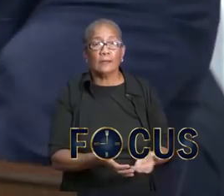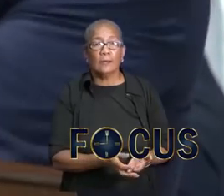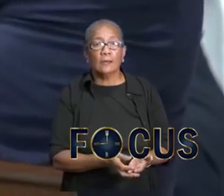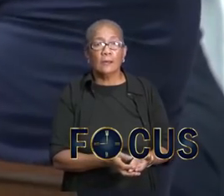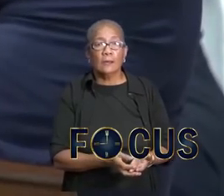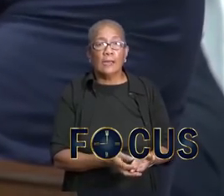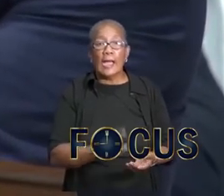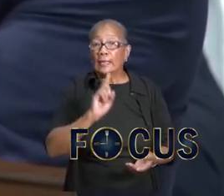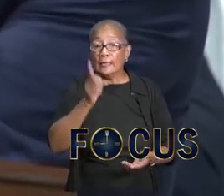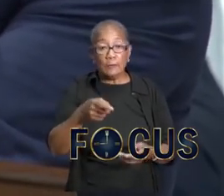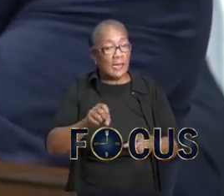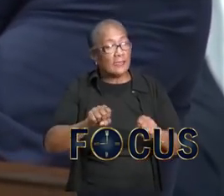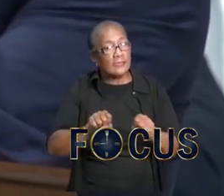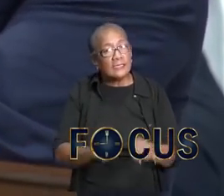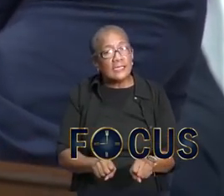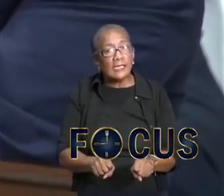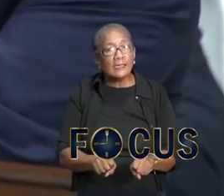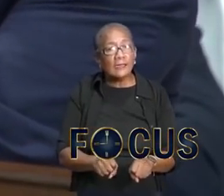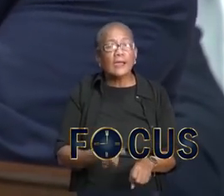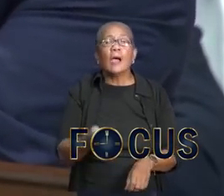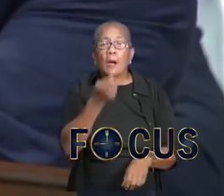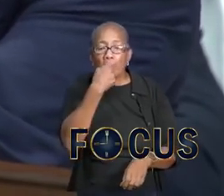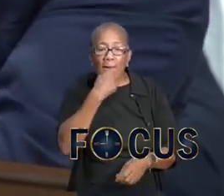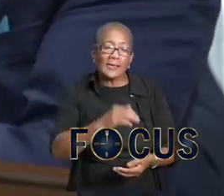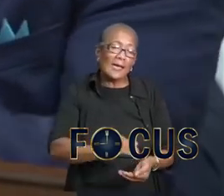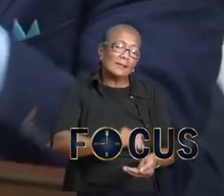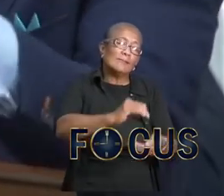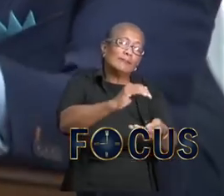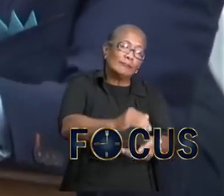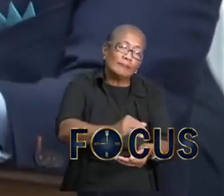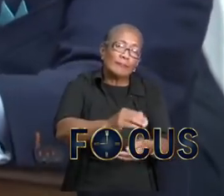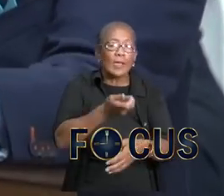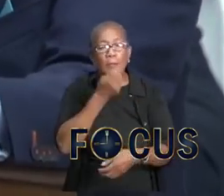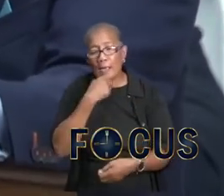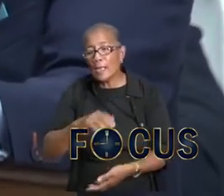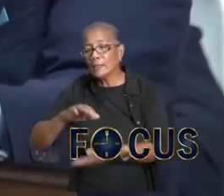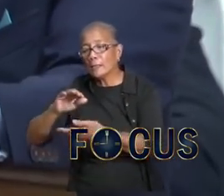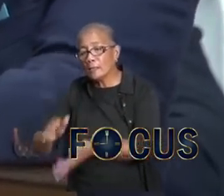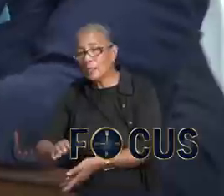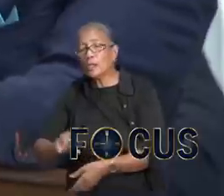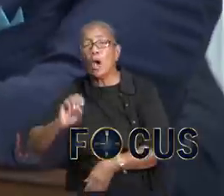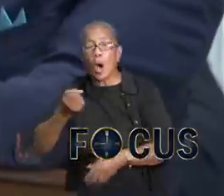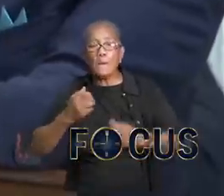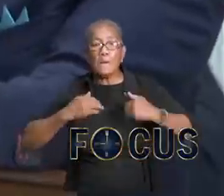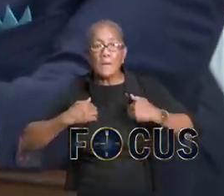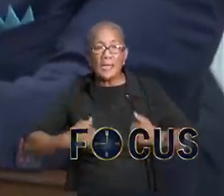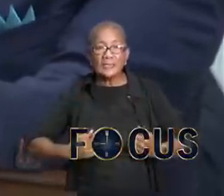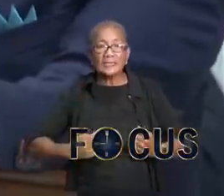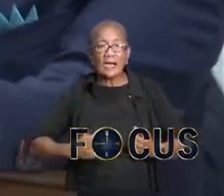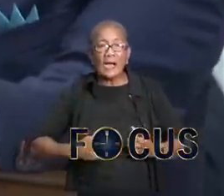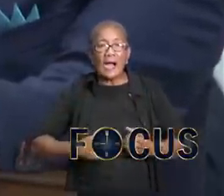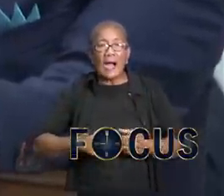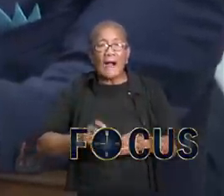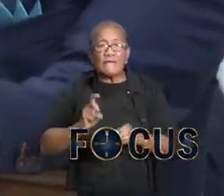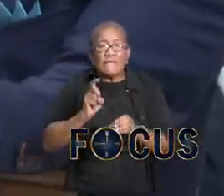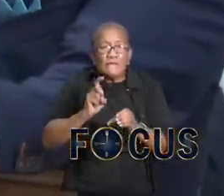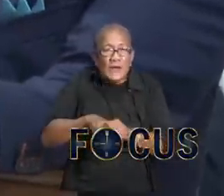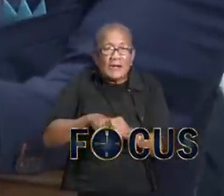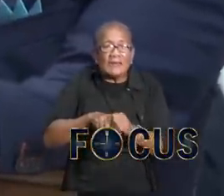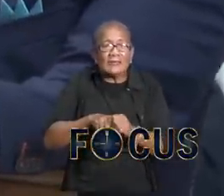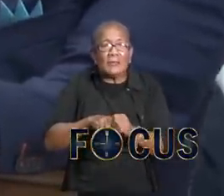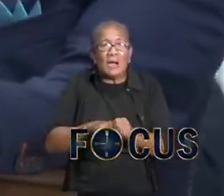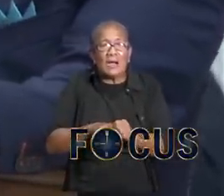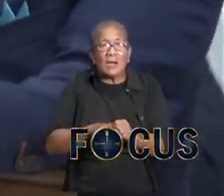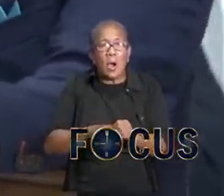daar zit met jouw pakket, Guillou. Om mensen afhankelijk te maken. Om mensen